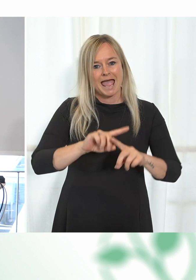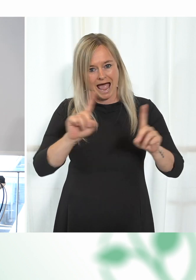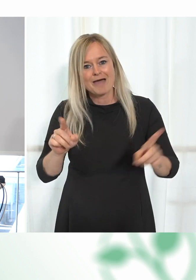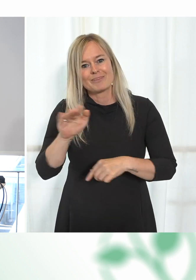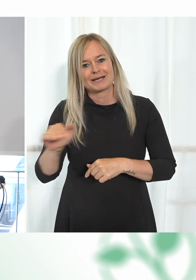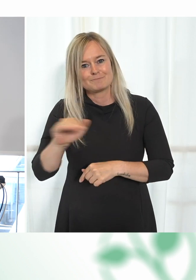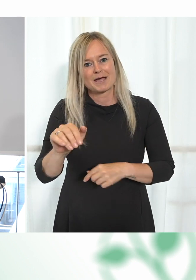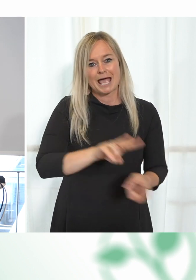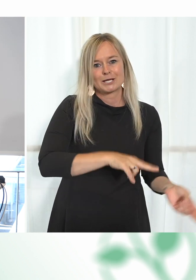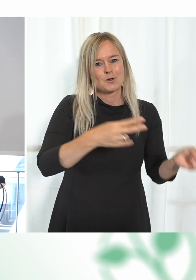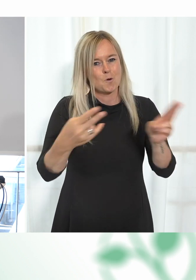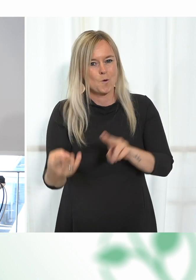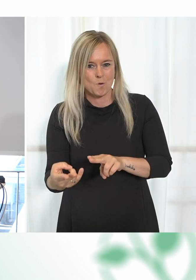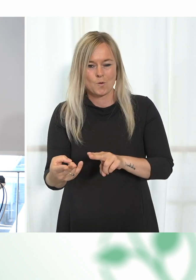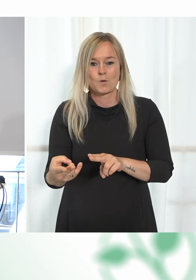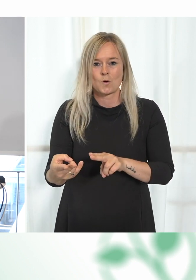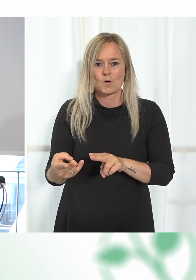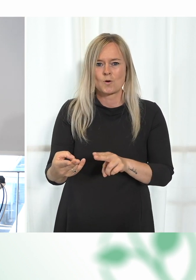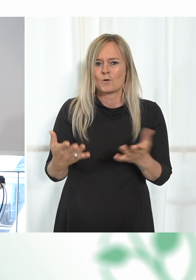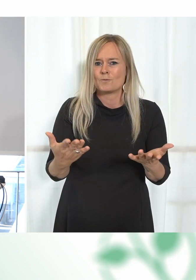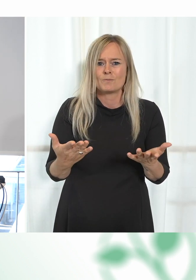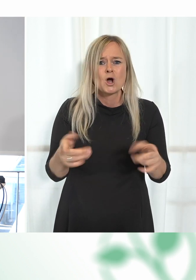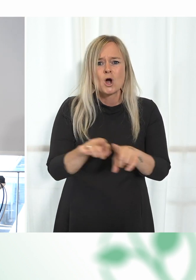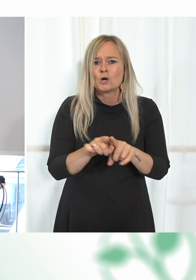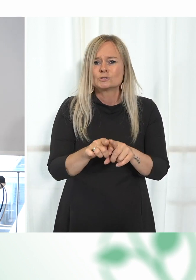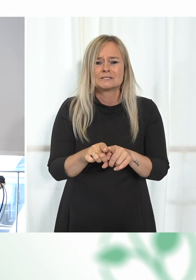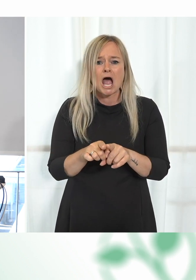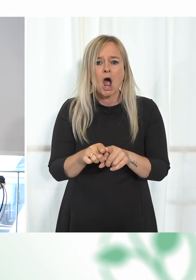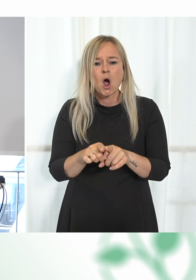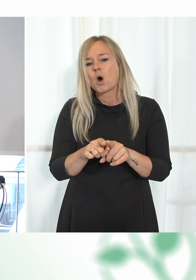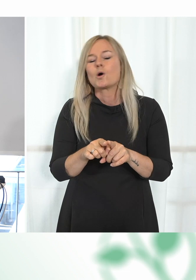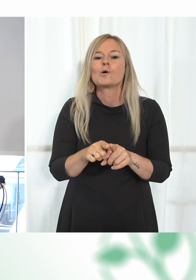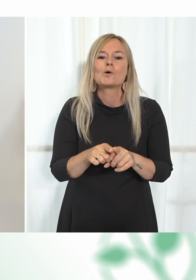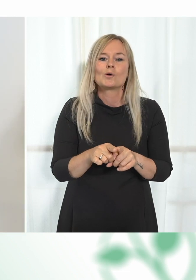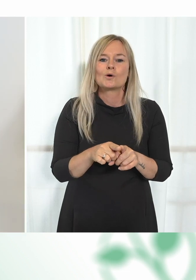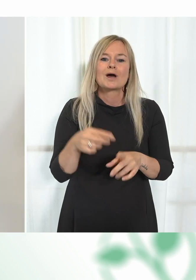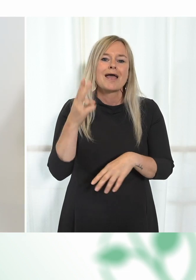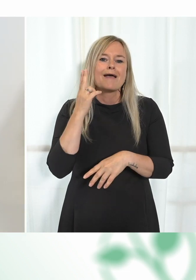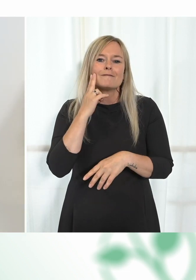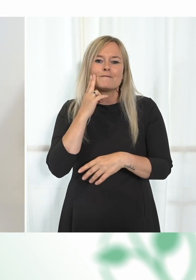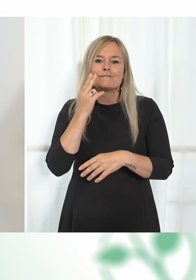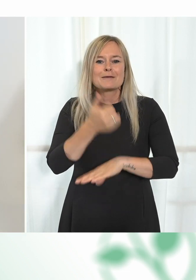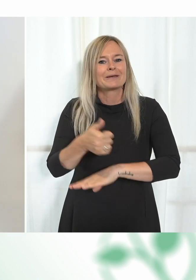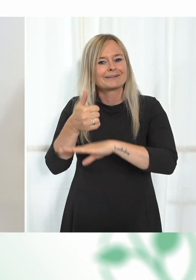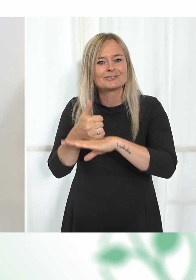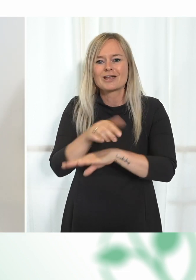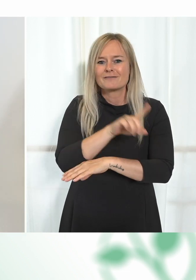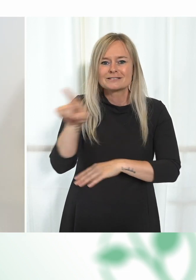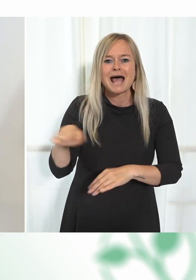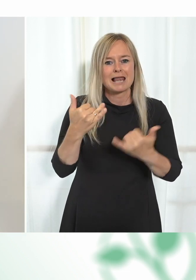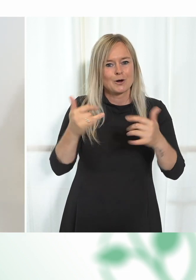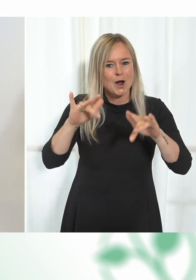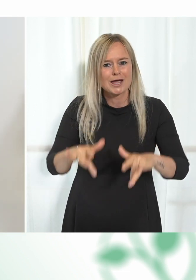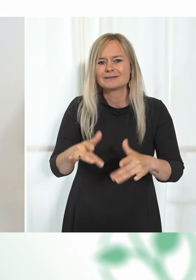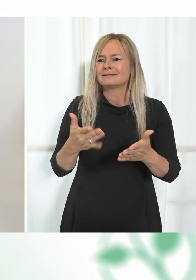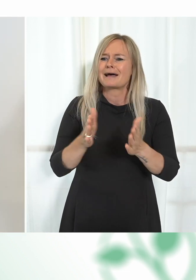Dank. Ja, und nehmen Sie die Unternehmer, die da sind, dieses Service in Anspruch, nehmen Sie jede Hilfestellung, die Sie kriegen